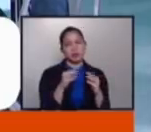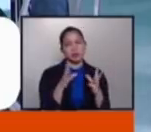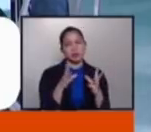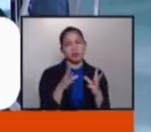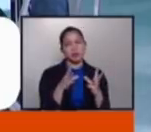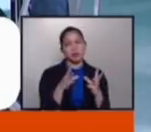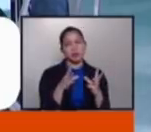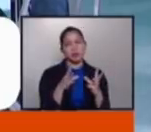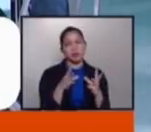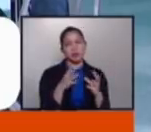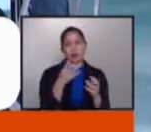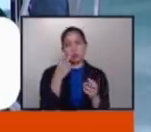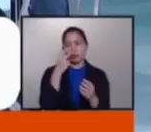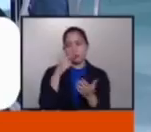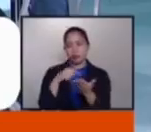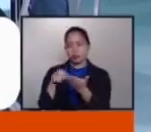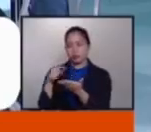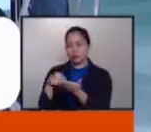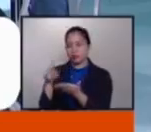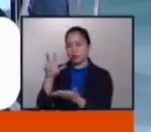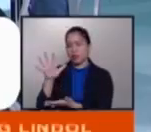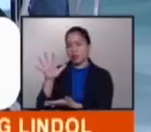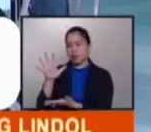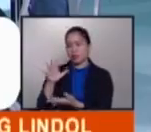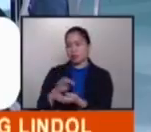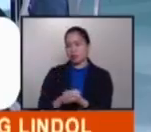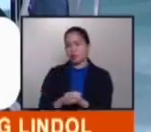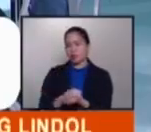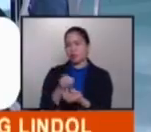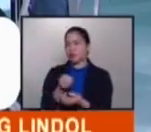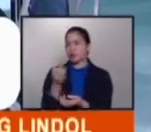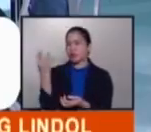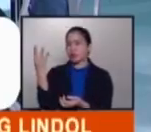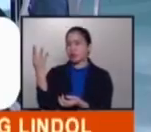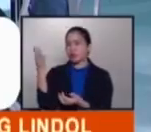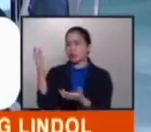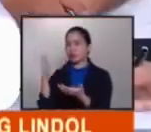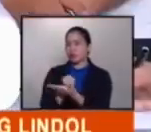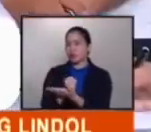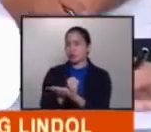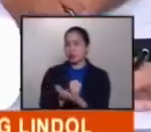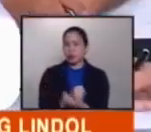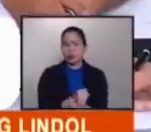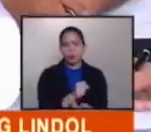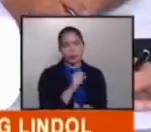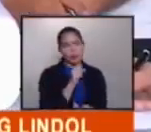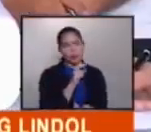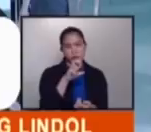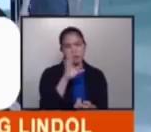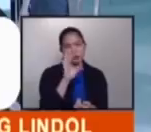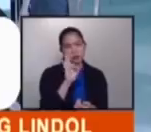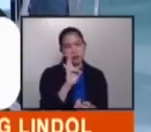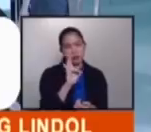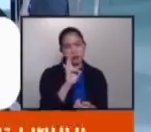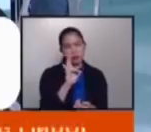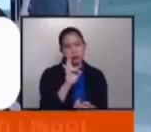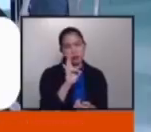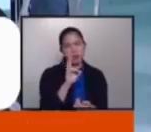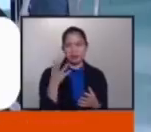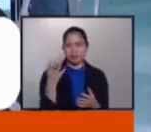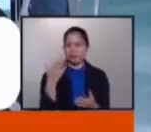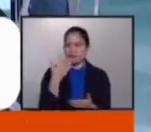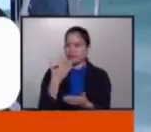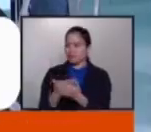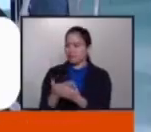doon, na check na namin sa Ormoc, is 305. Magkano pong pasahod sa inyo? 307 po yun, sir. 12 oras po yun, sir. Maganda na sana